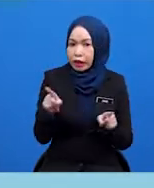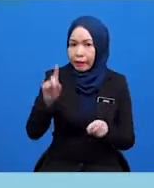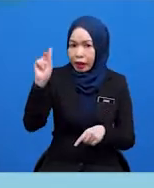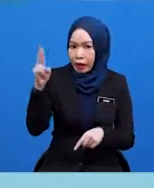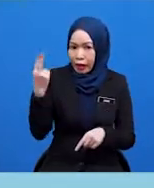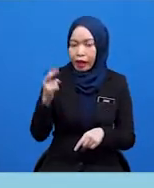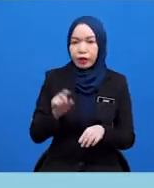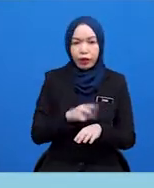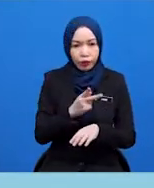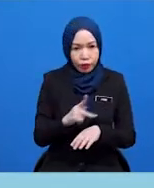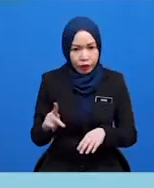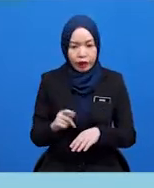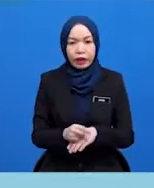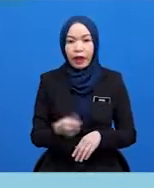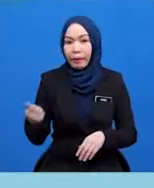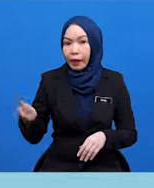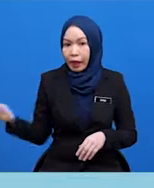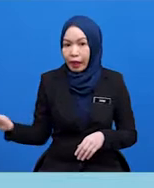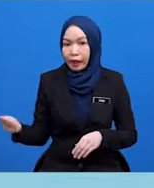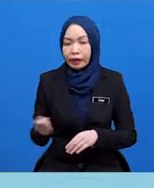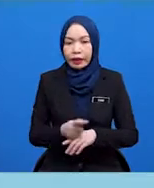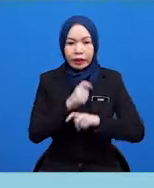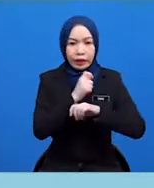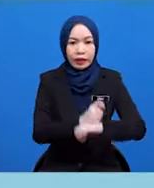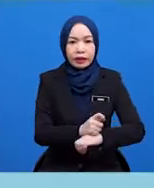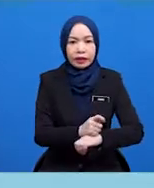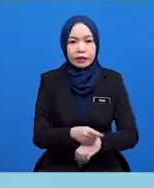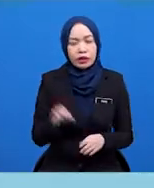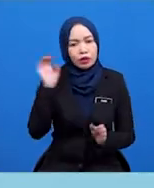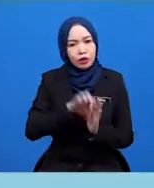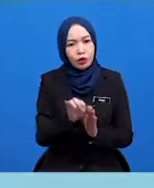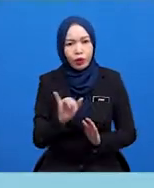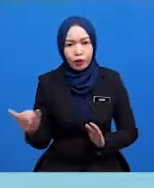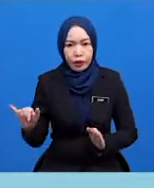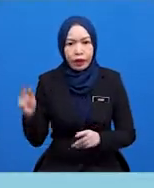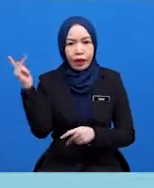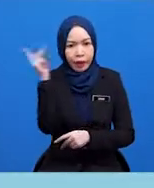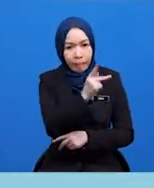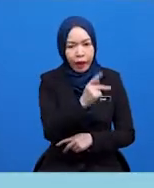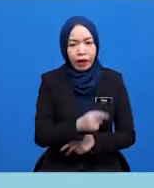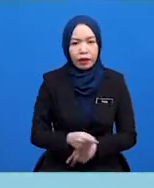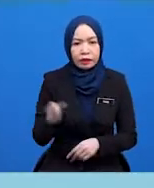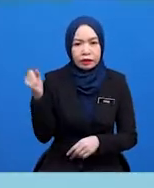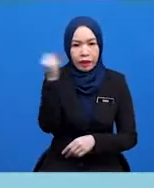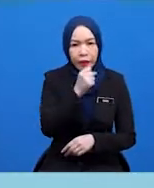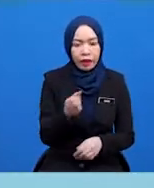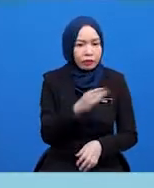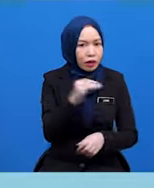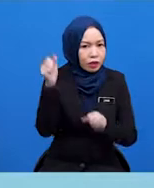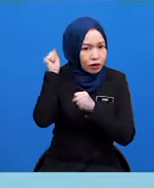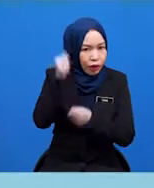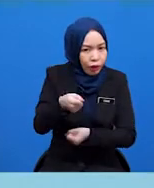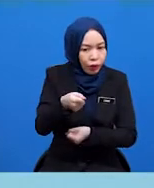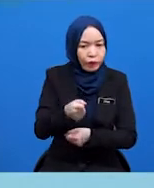peralatan tradisional seperti kapak, tugal, sabit dan cangkul. Baja yang digunakan ialah